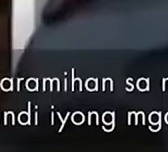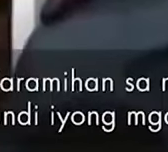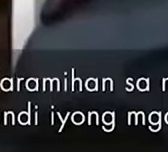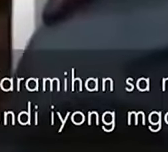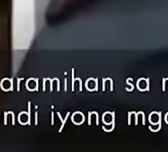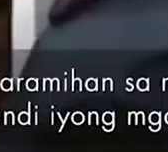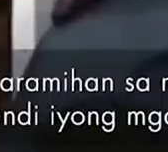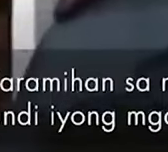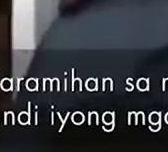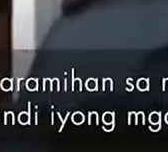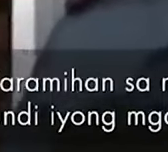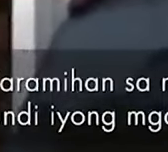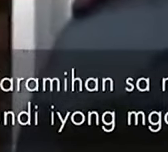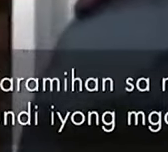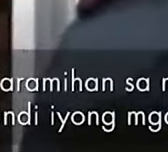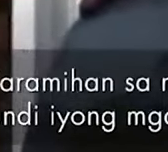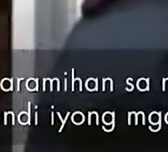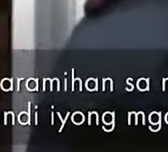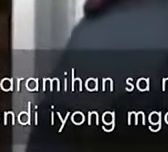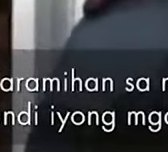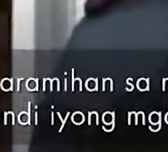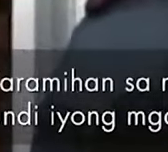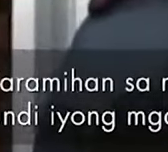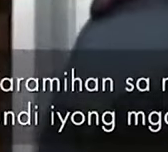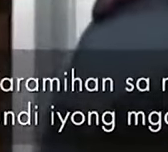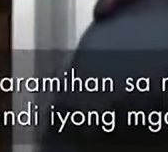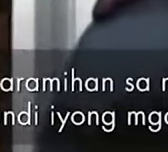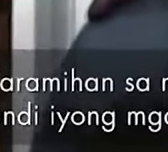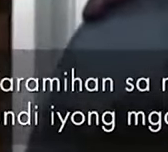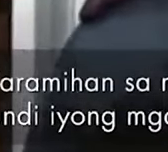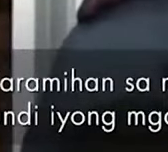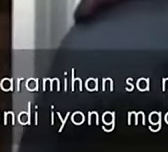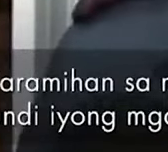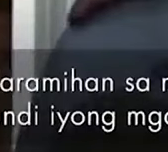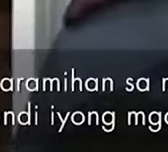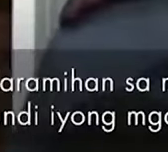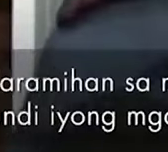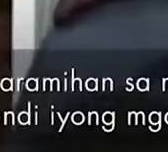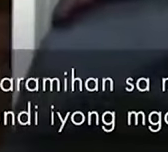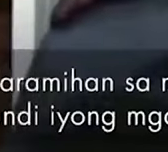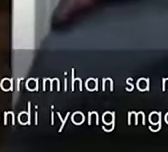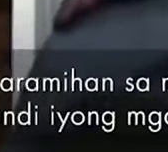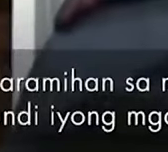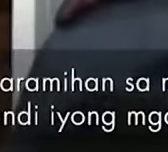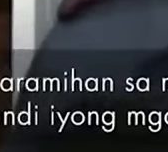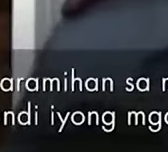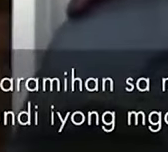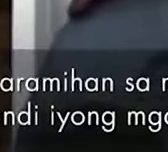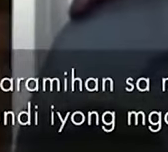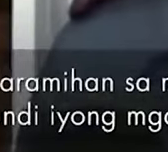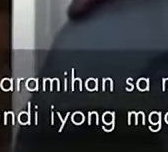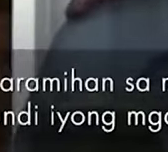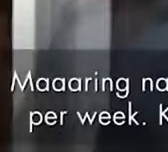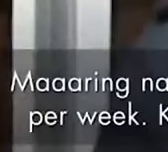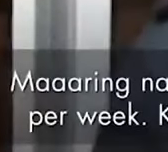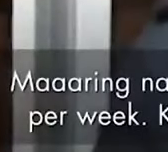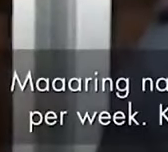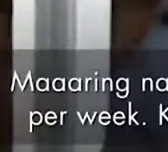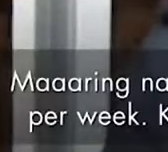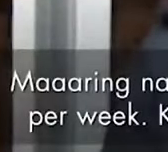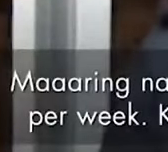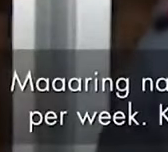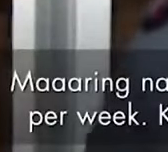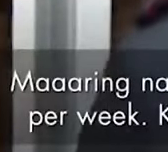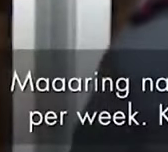karamihan sa mga parokyano nito, hindi street level, kundi yung mga nag-distribute din or yung nagbebenta.